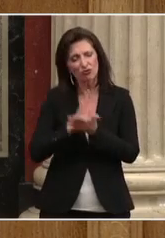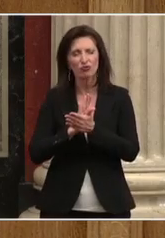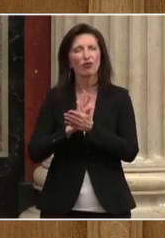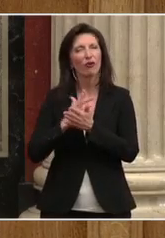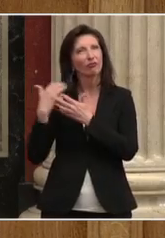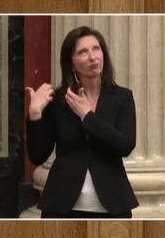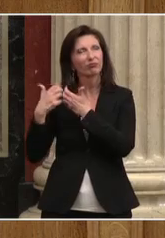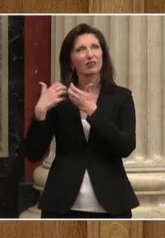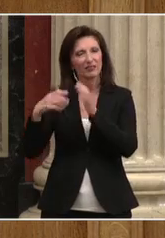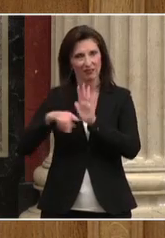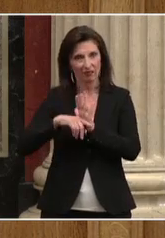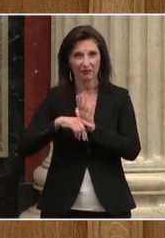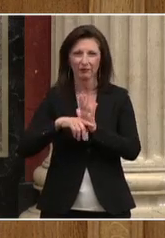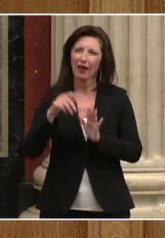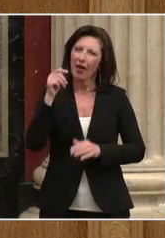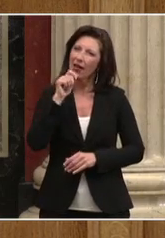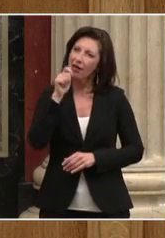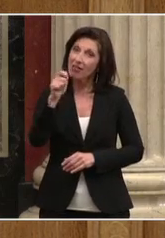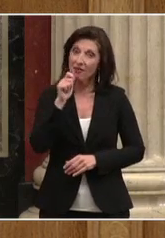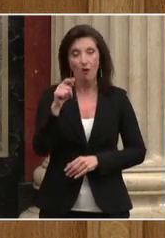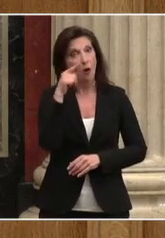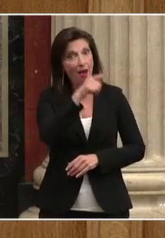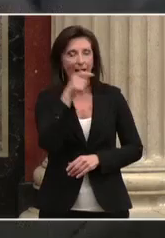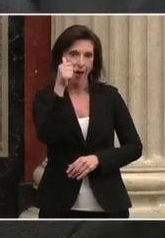einem Interview hat er einmal gesagt,